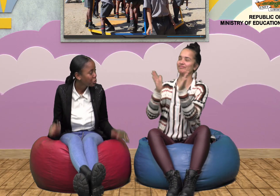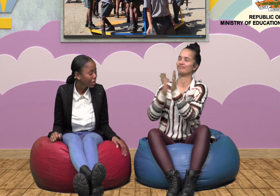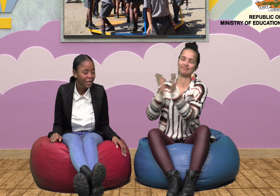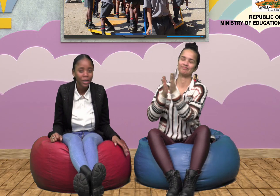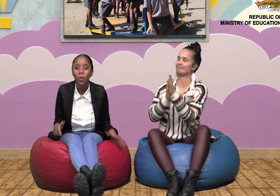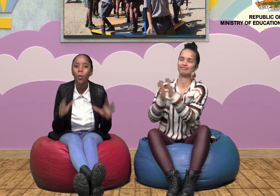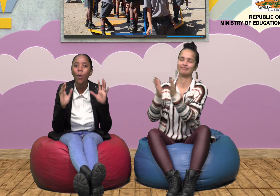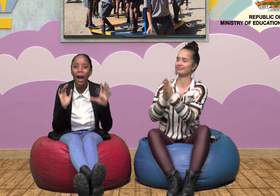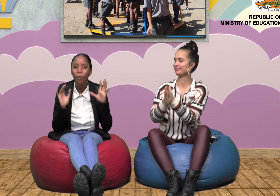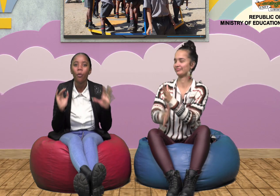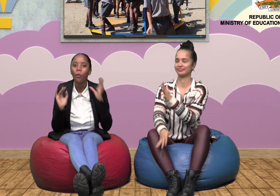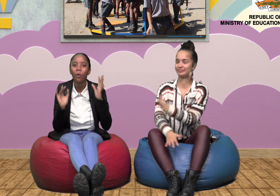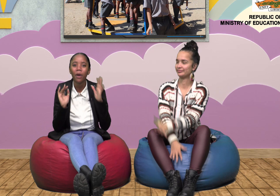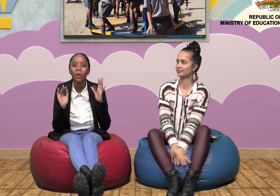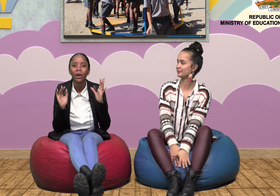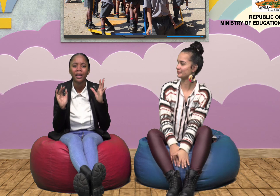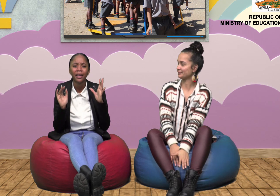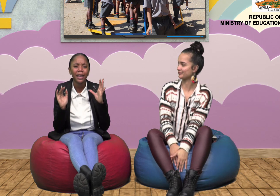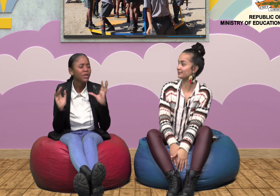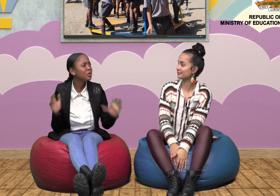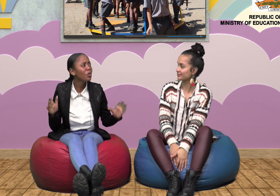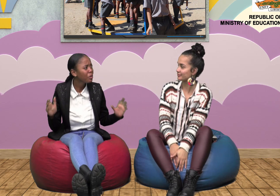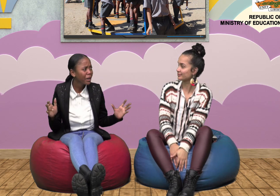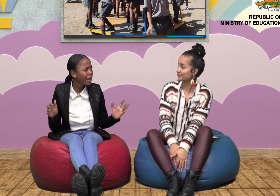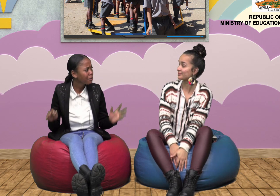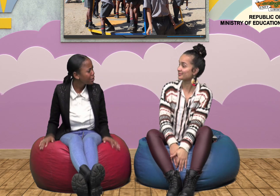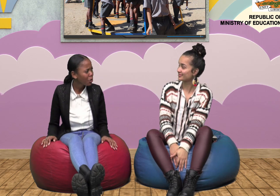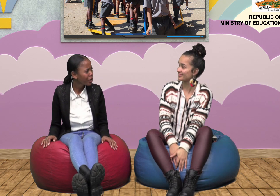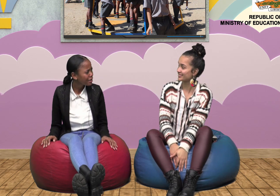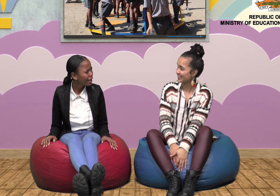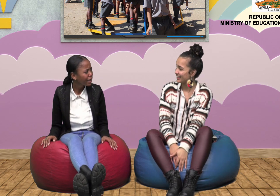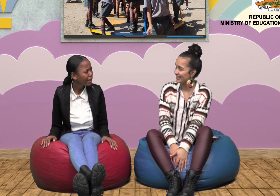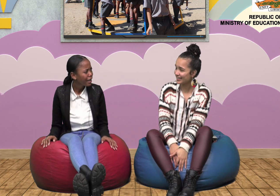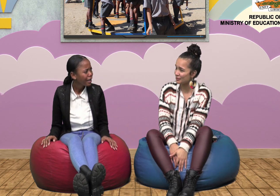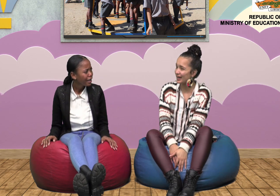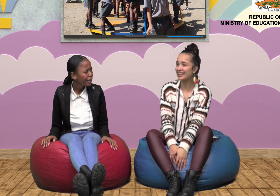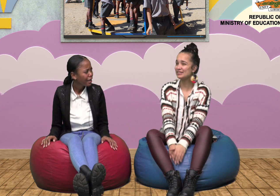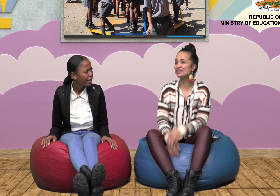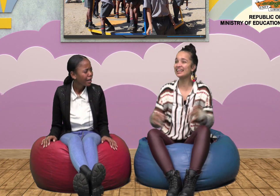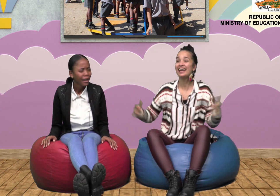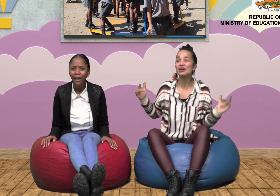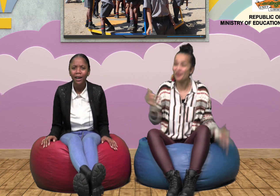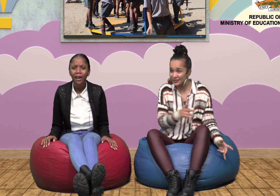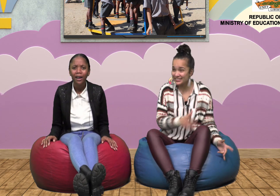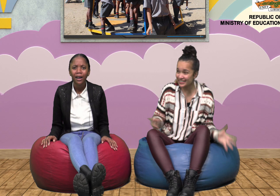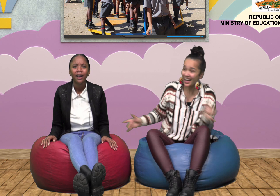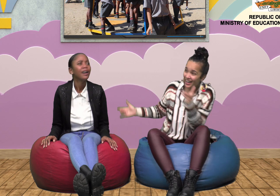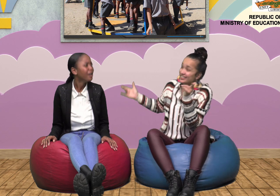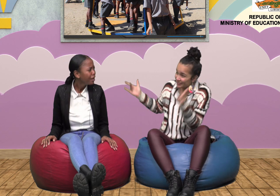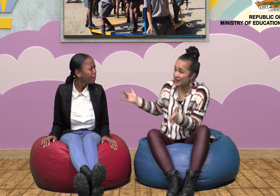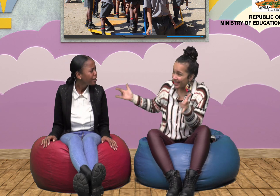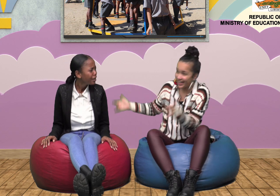Wow, Geniet. Wow. Ek het soveel pret gehad met Zoe en Zakkie. Ek ook. Hulle is so die